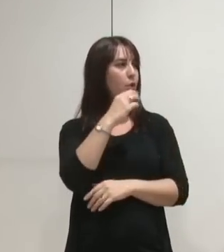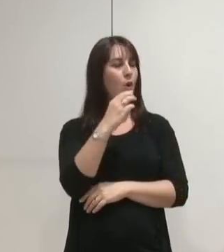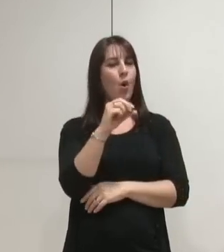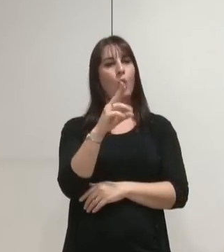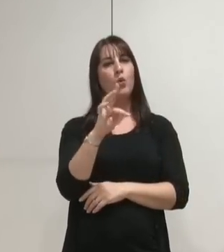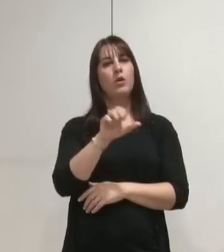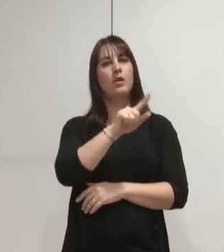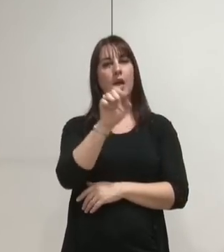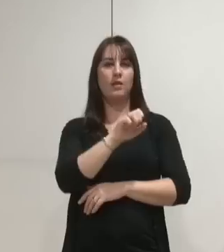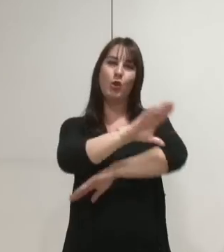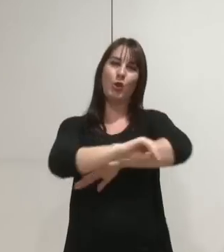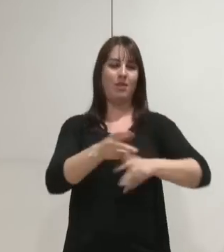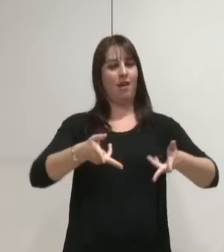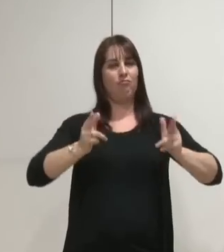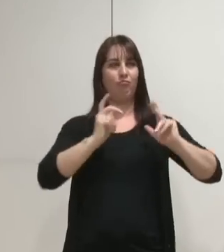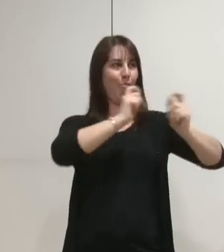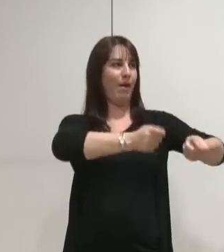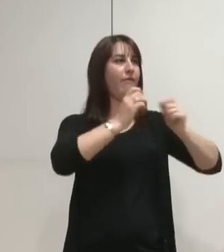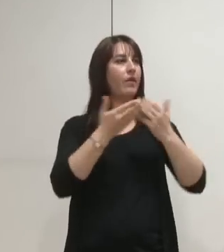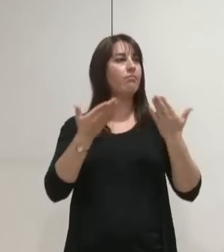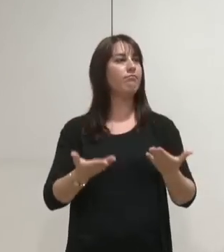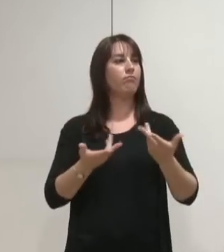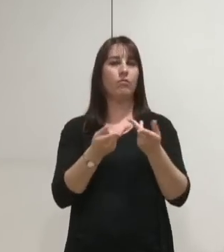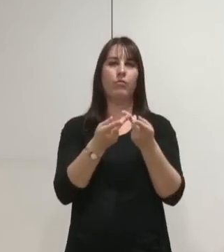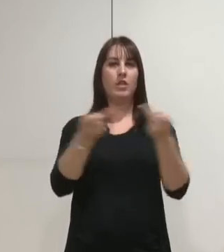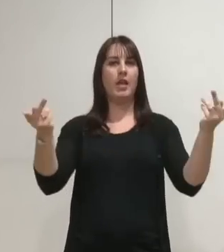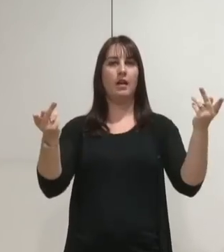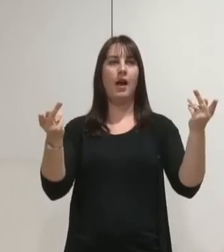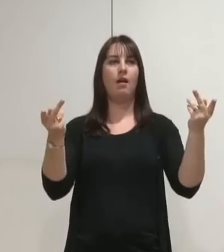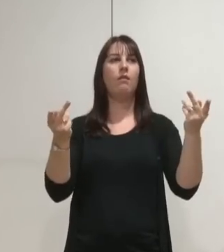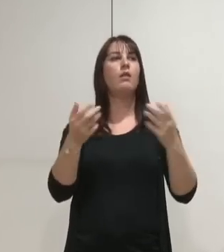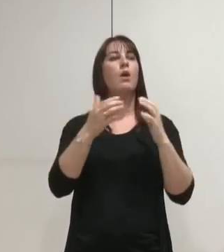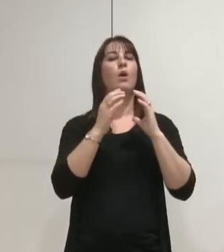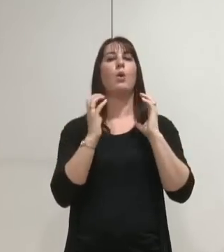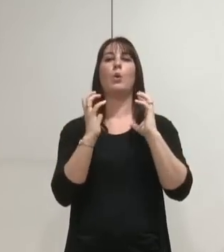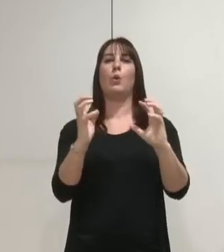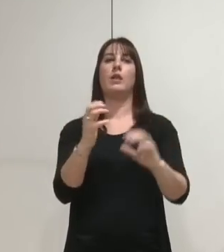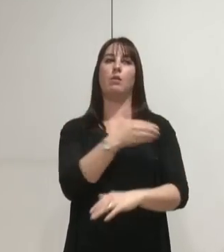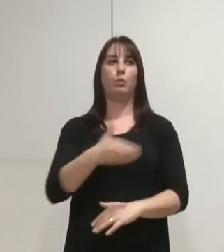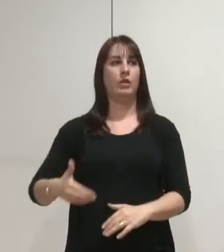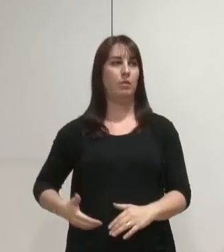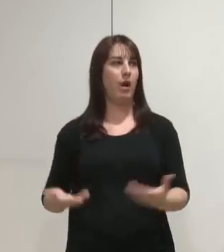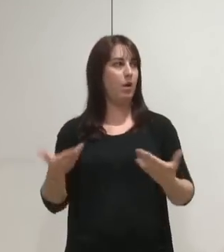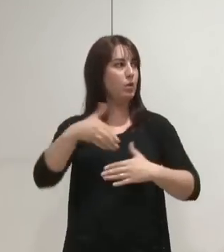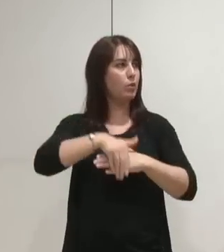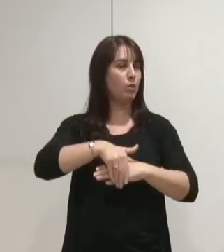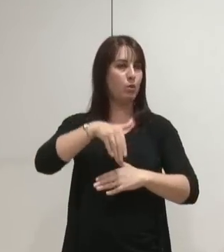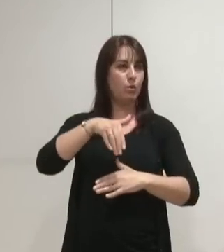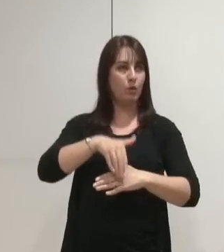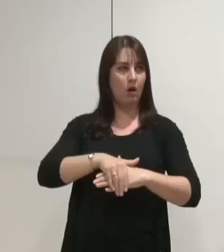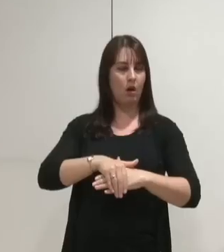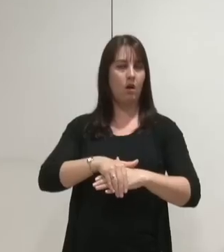et je déclare la la séance ouverte le conseil municipal ce soir